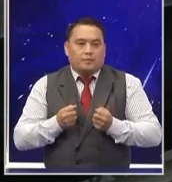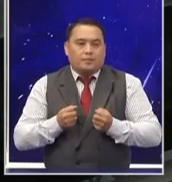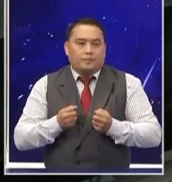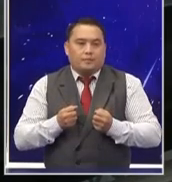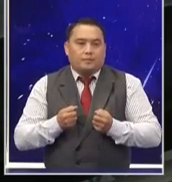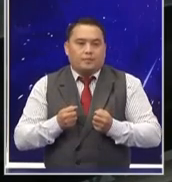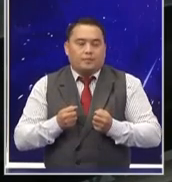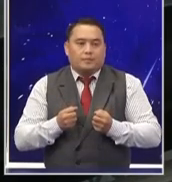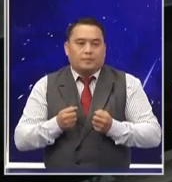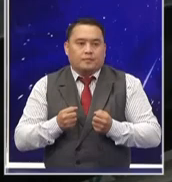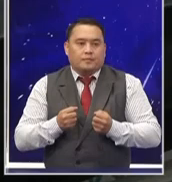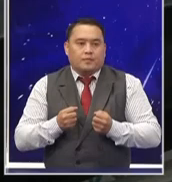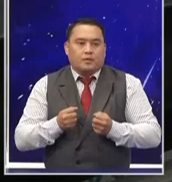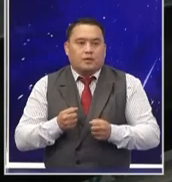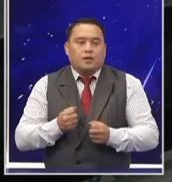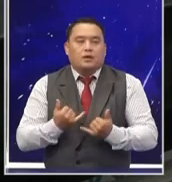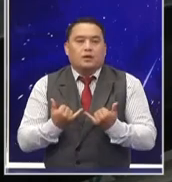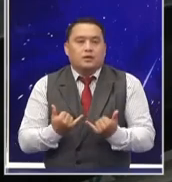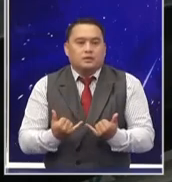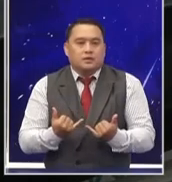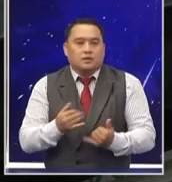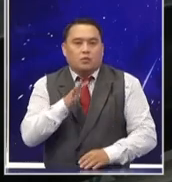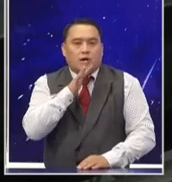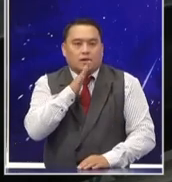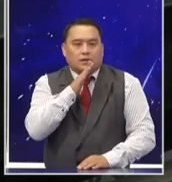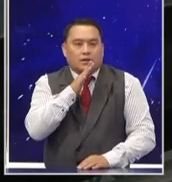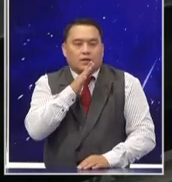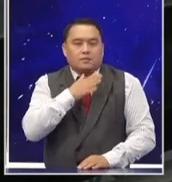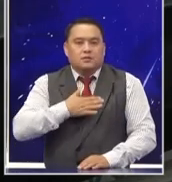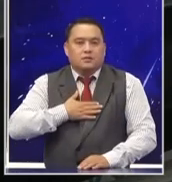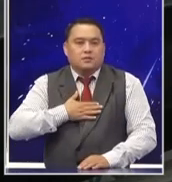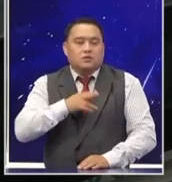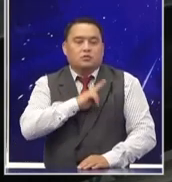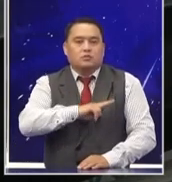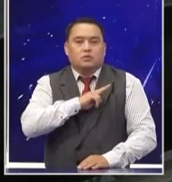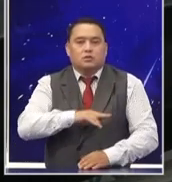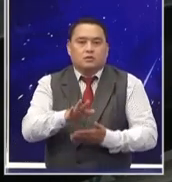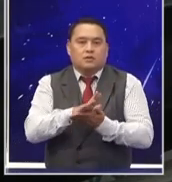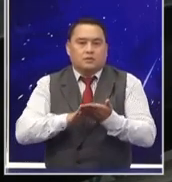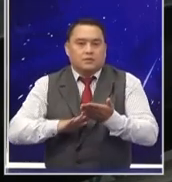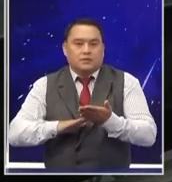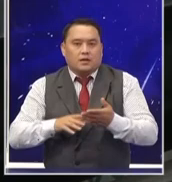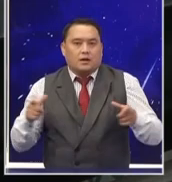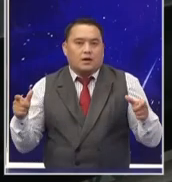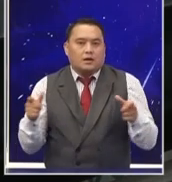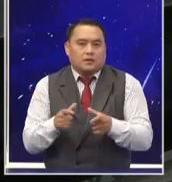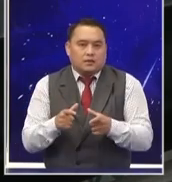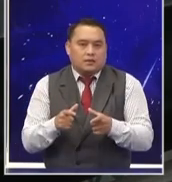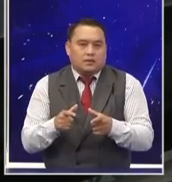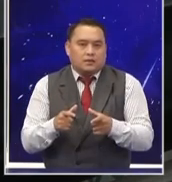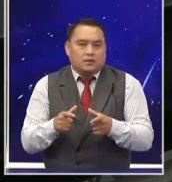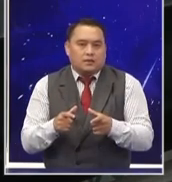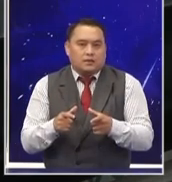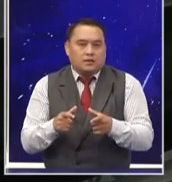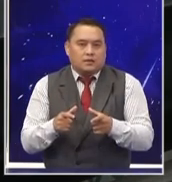етеді. Осы аппарат алып жұмыс жасап жатырмыз. Карантин болған жағдайдың өзінде